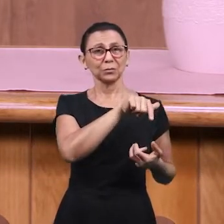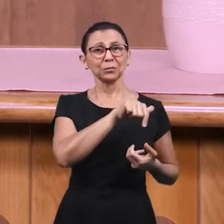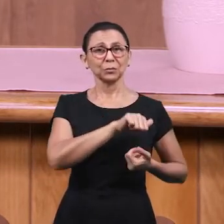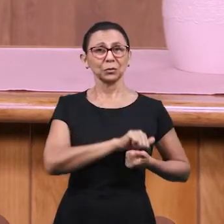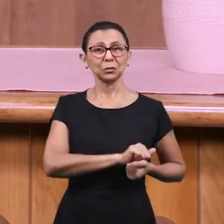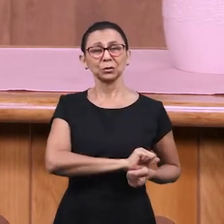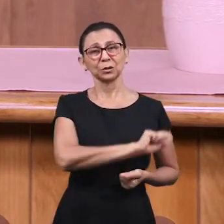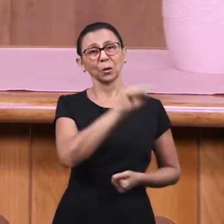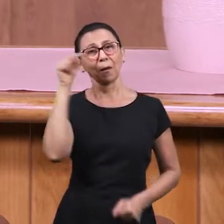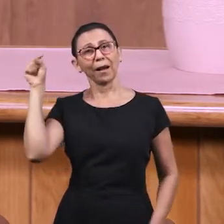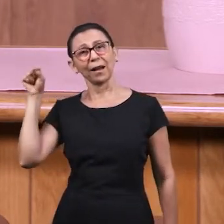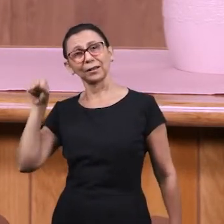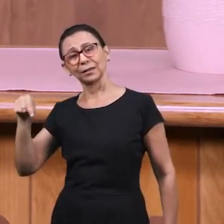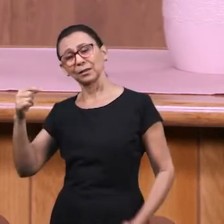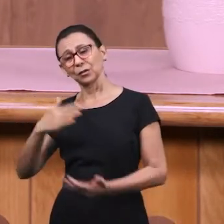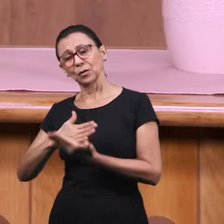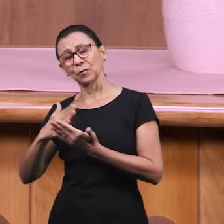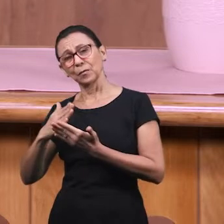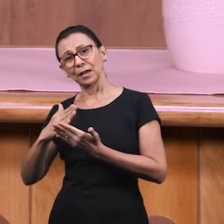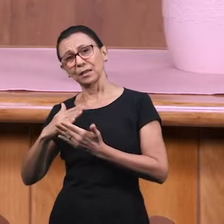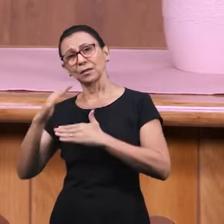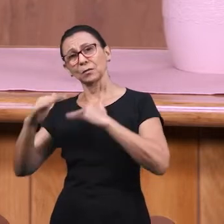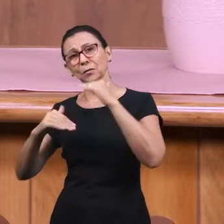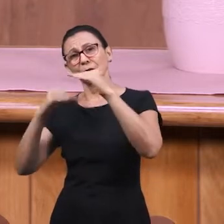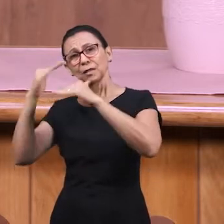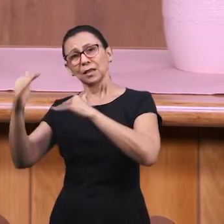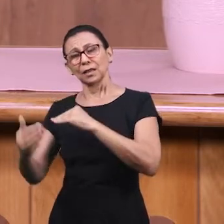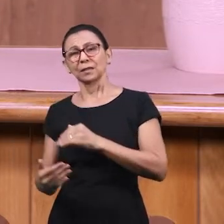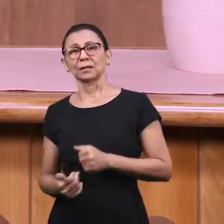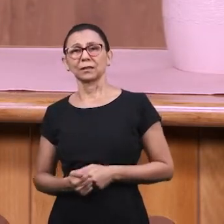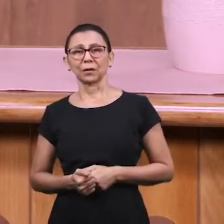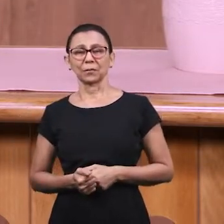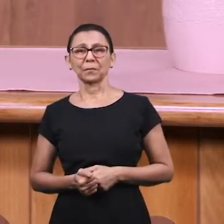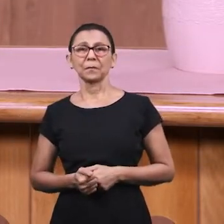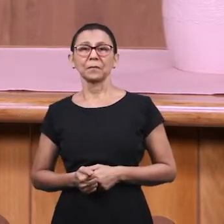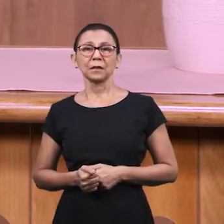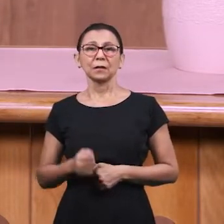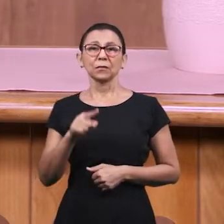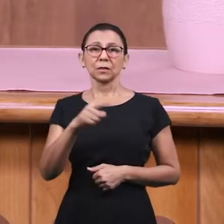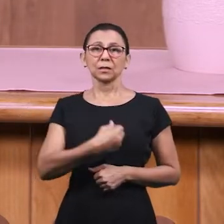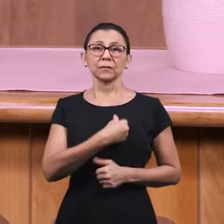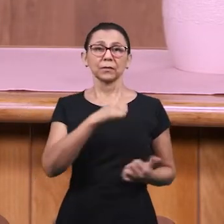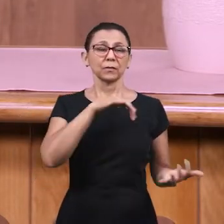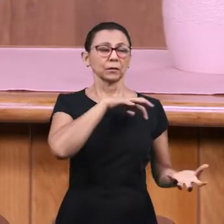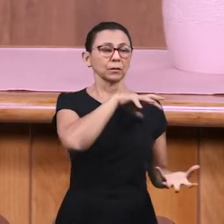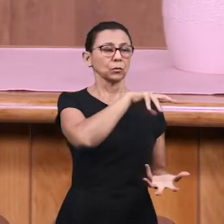это уже процесс спасения. Так у него был акт спасения, и вне